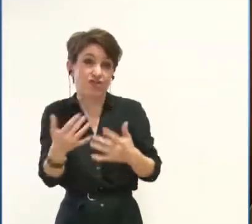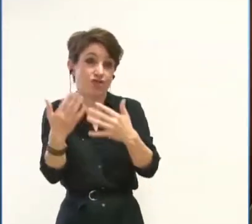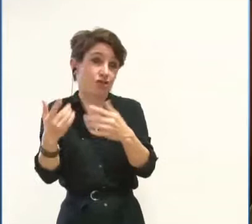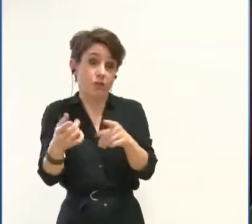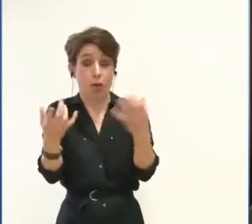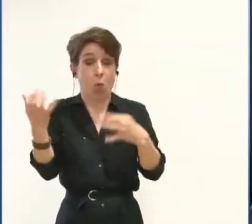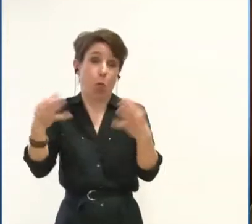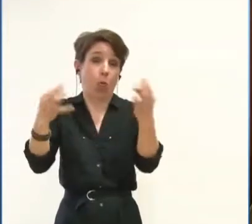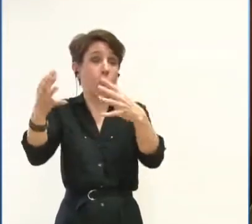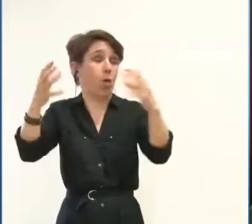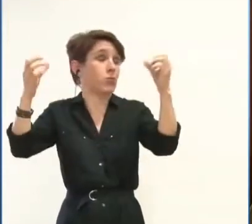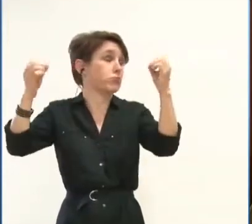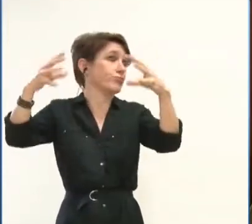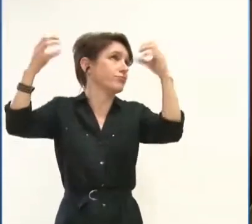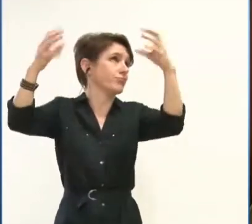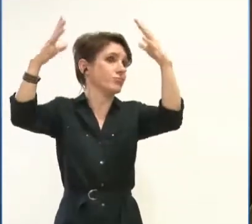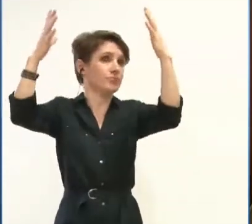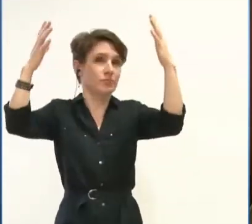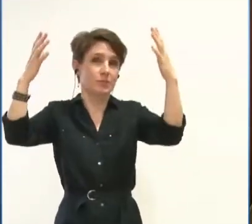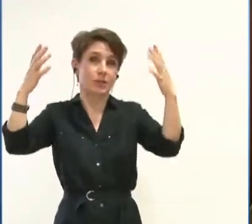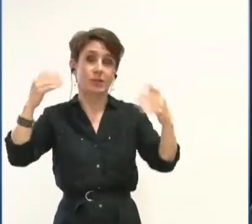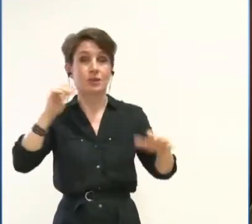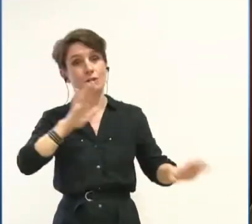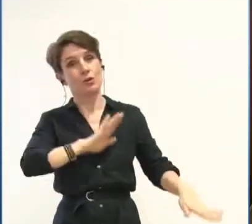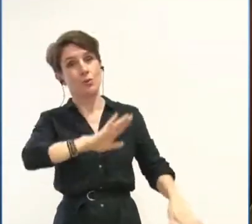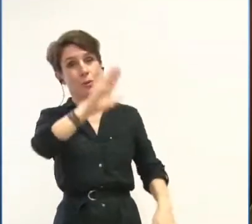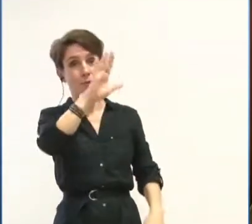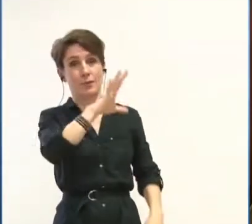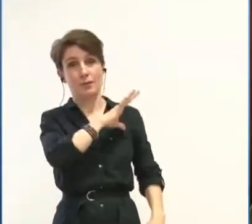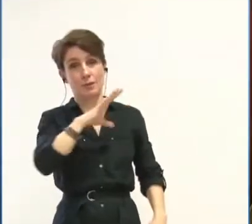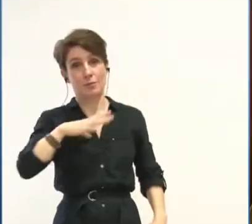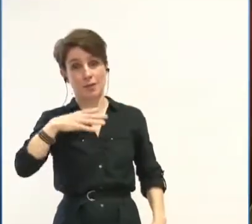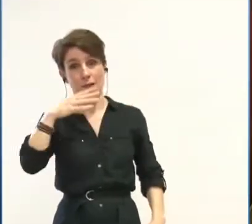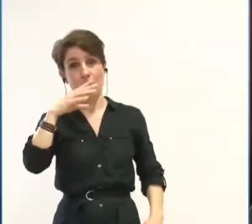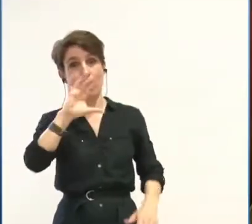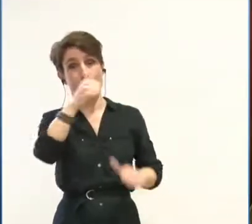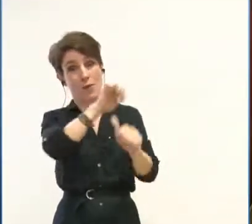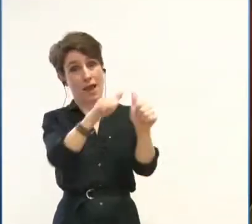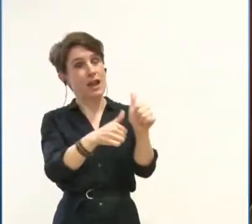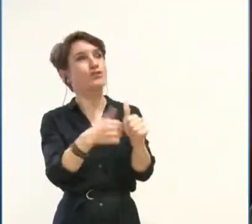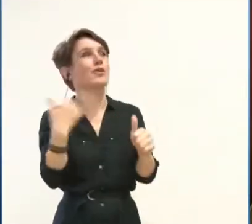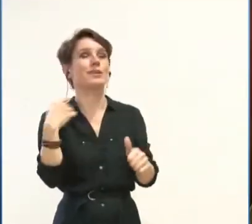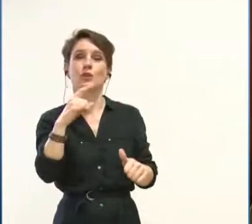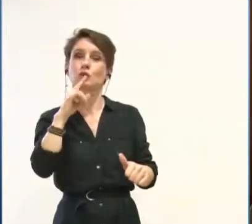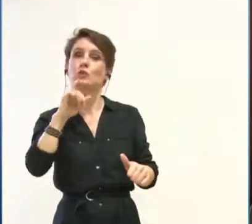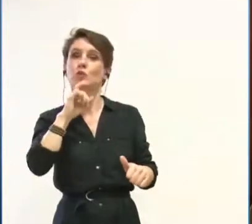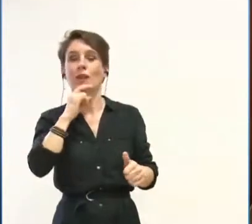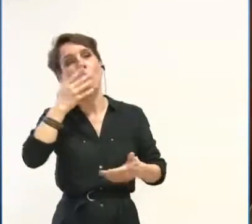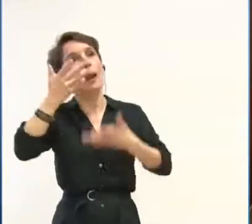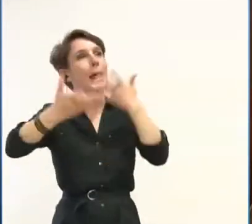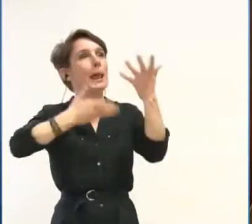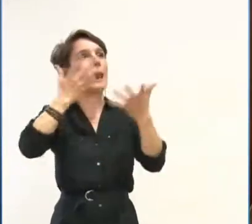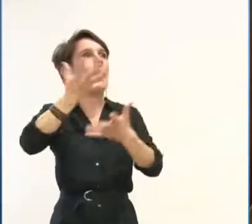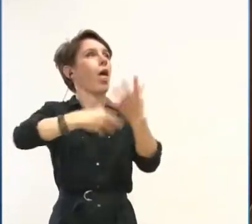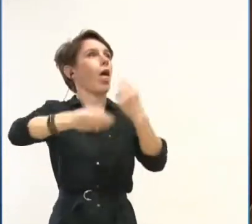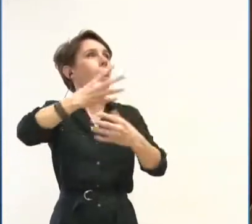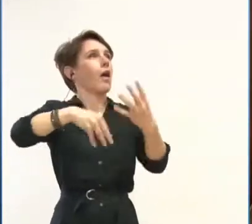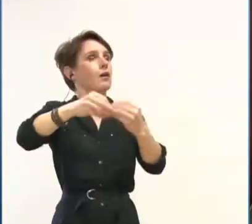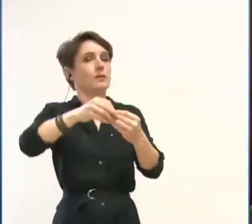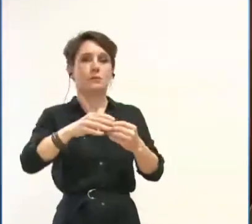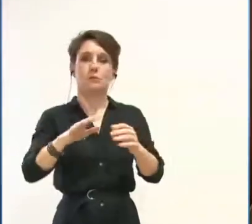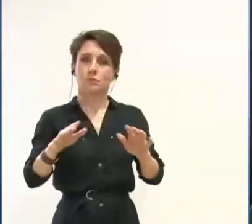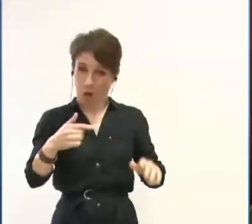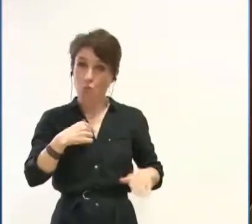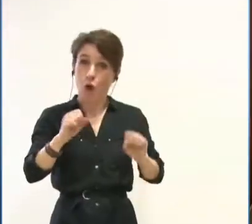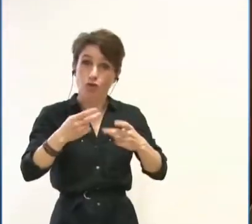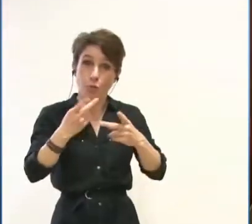magistralement démontré avec la grandiloquence qui la caractérise Madame la première adjointe tout à l'heure. Je vais en citer deux chiffres. En 2014,